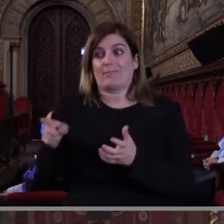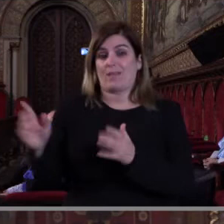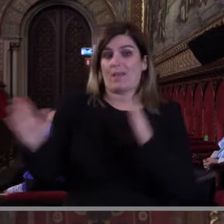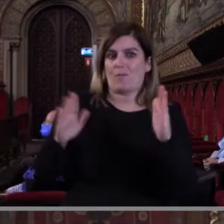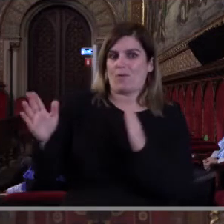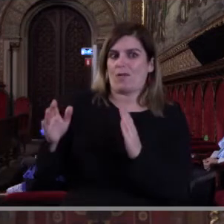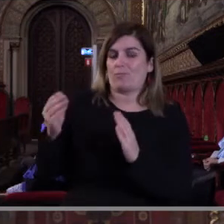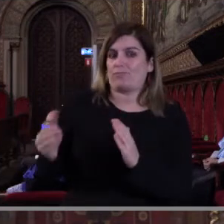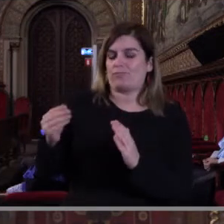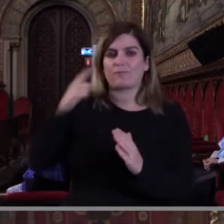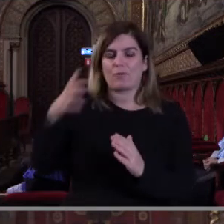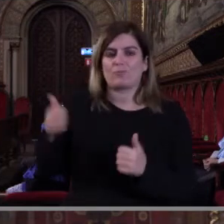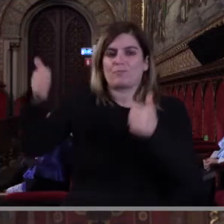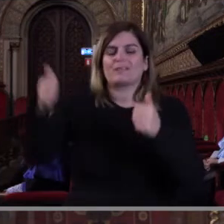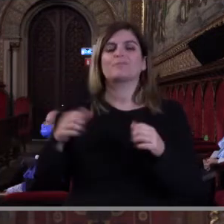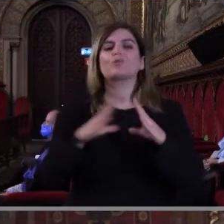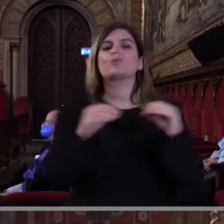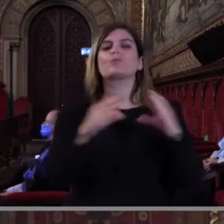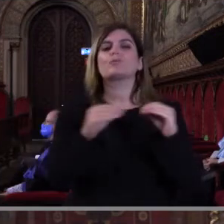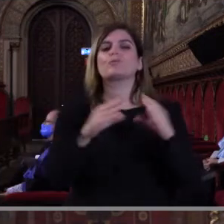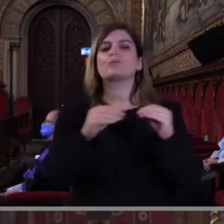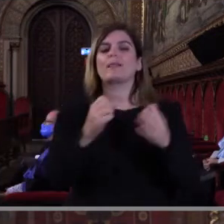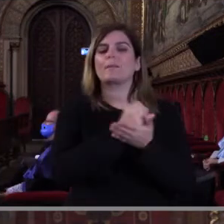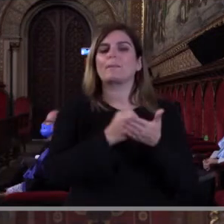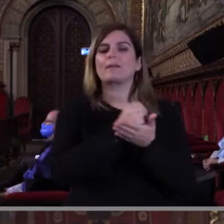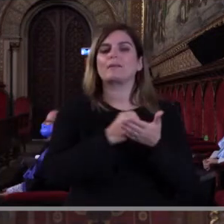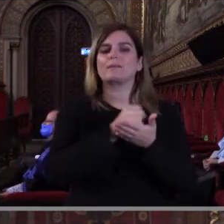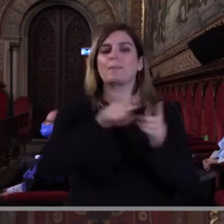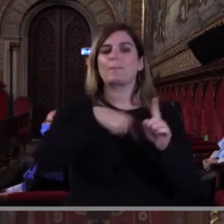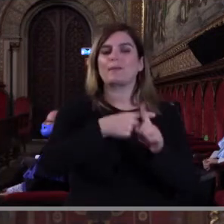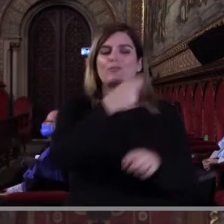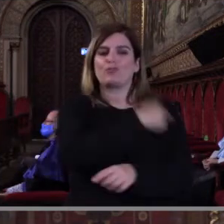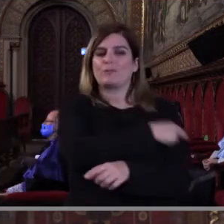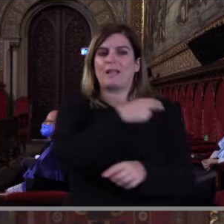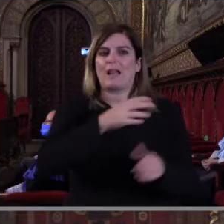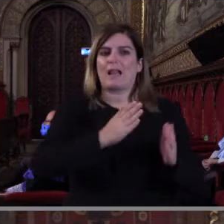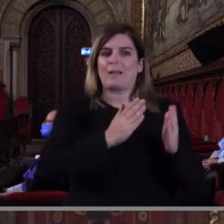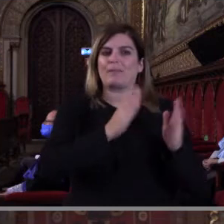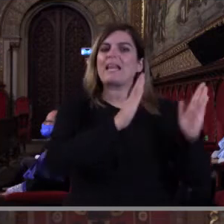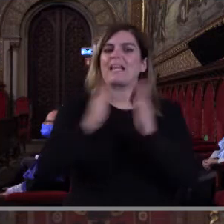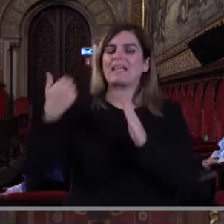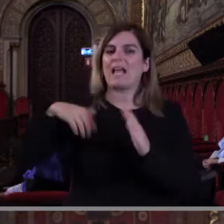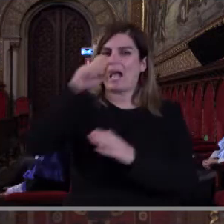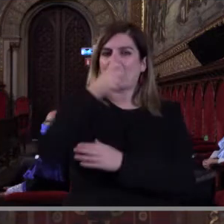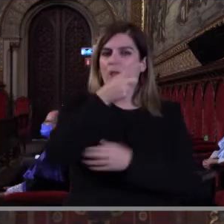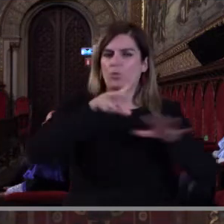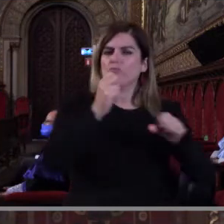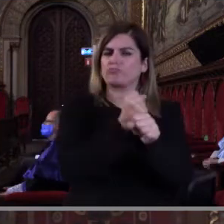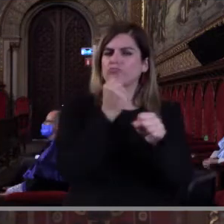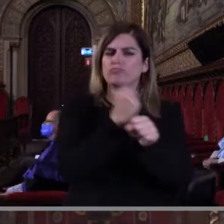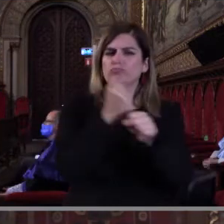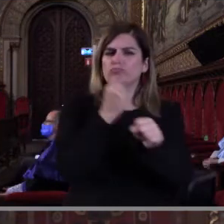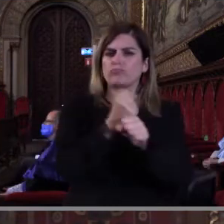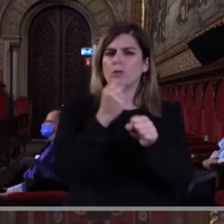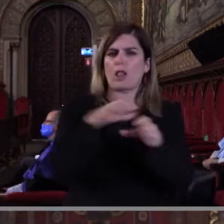prestigiós. La Facultat de Medicina de la Universitat de Barcelona i l'Hospital Clínic ja estaven en ple funcionament el 1918 en la